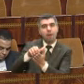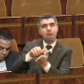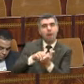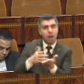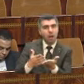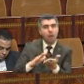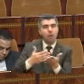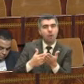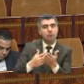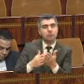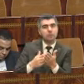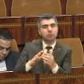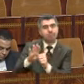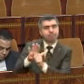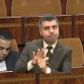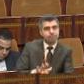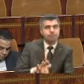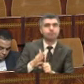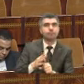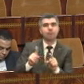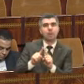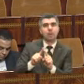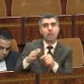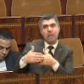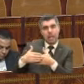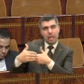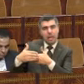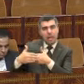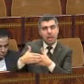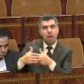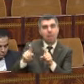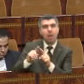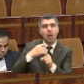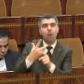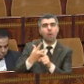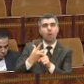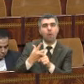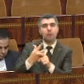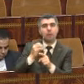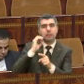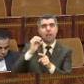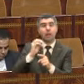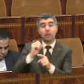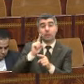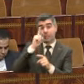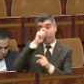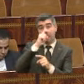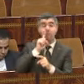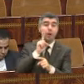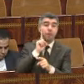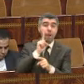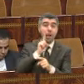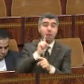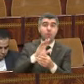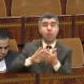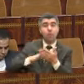ظروف مزريه، كيسكنوا في اماكن هي قريبه من الزريب على الخصوص. النساء كيعيشوا واحد الوضعيه